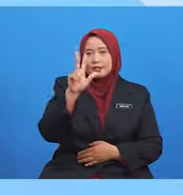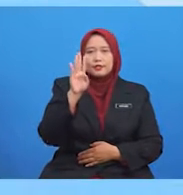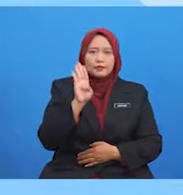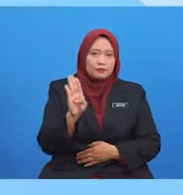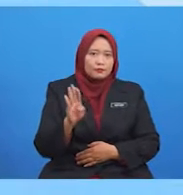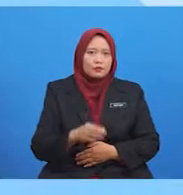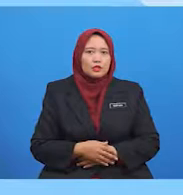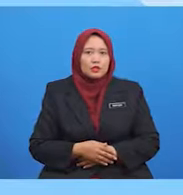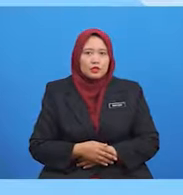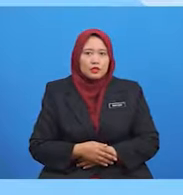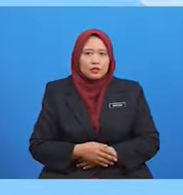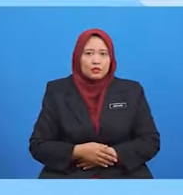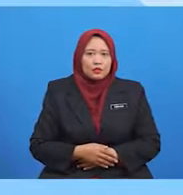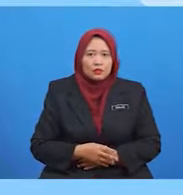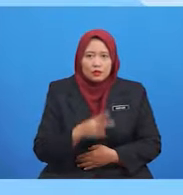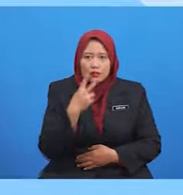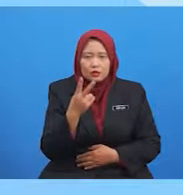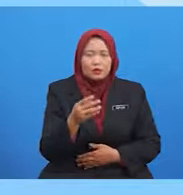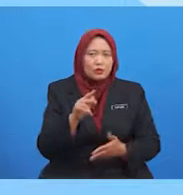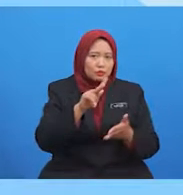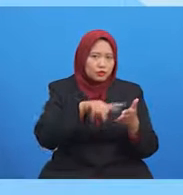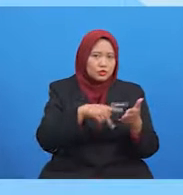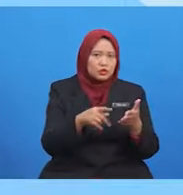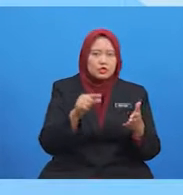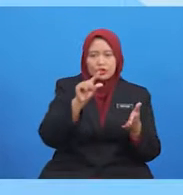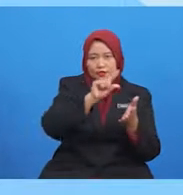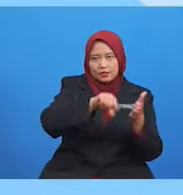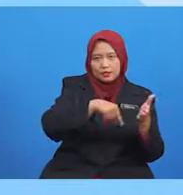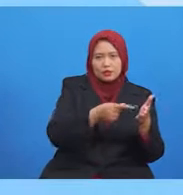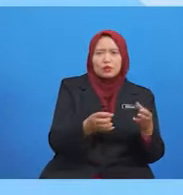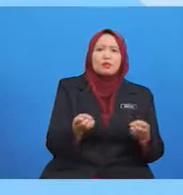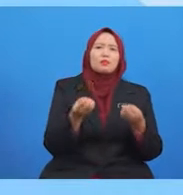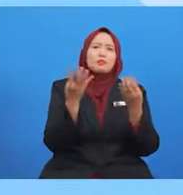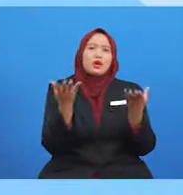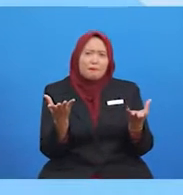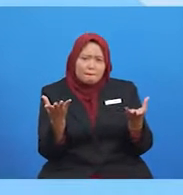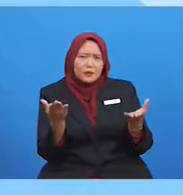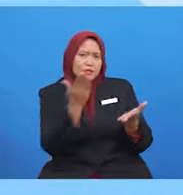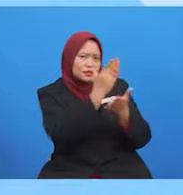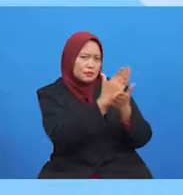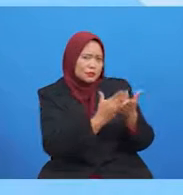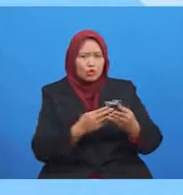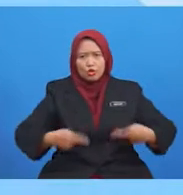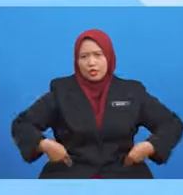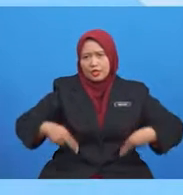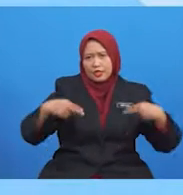Berdasarkan keputusan graf, berapakah separuh hayat bagi Q?